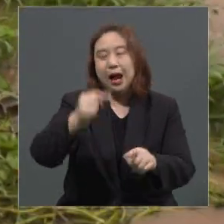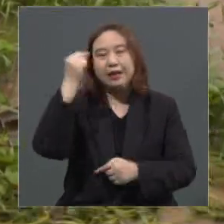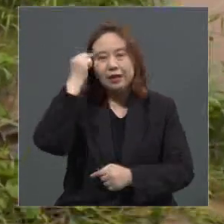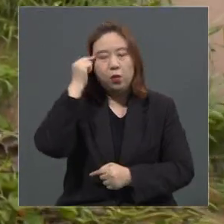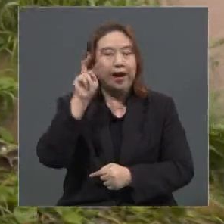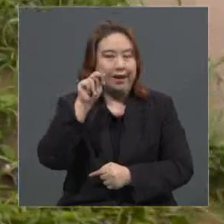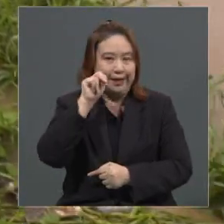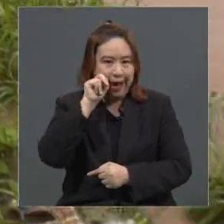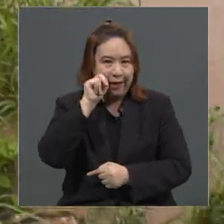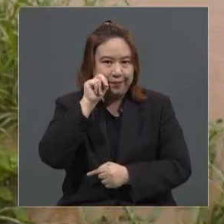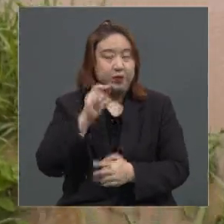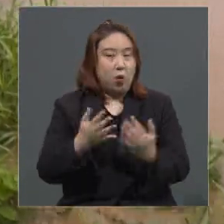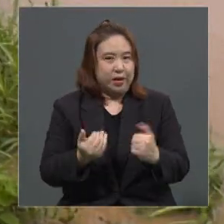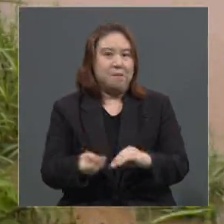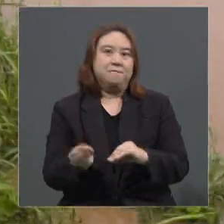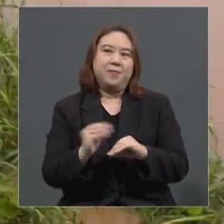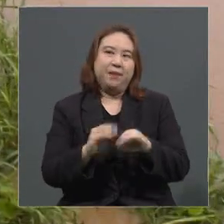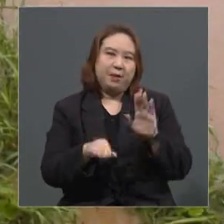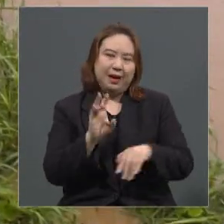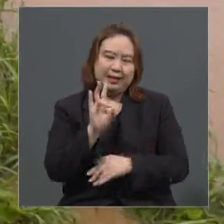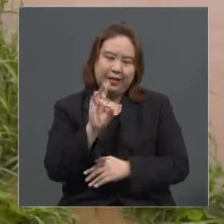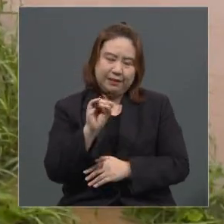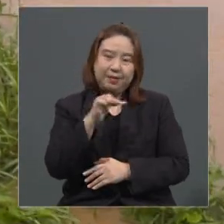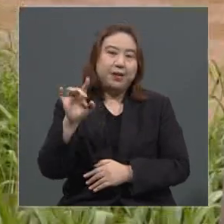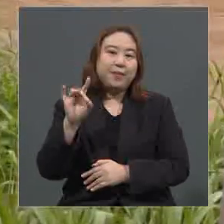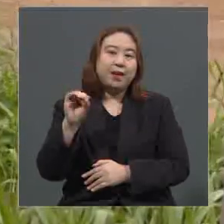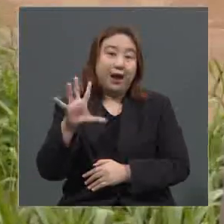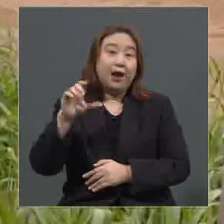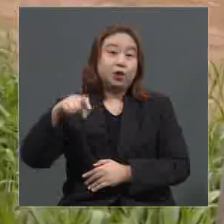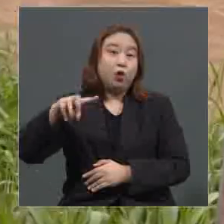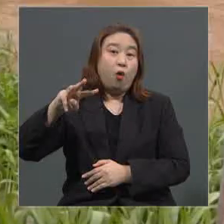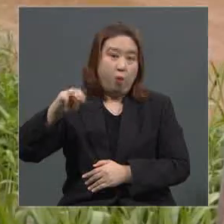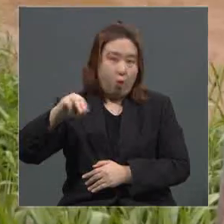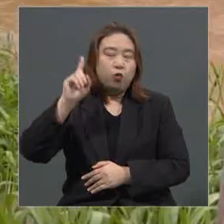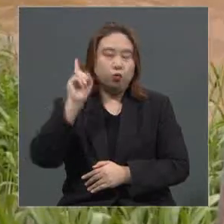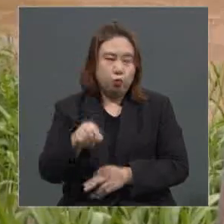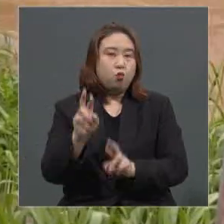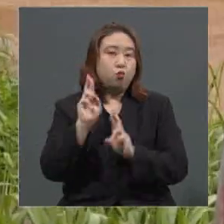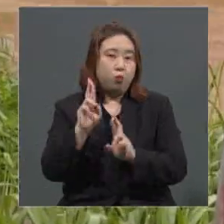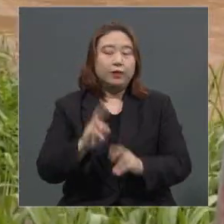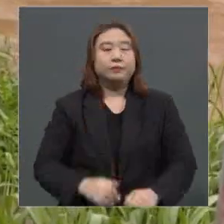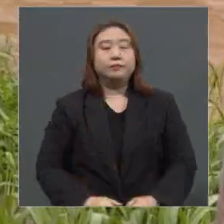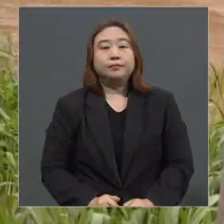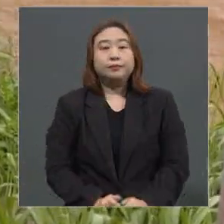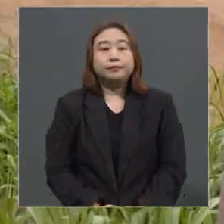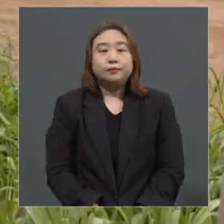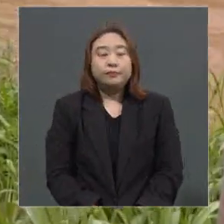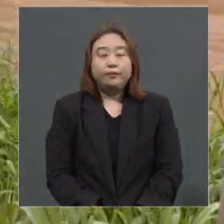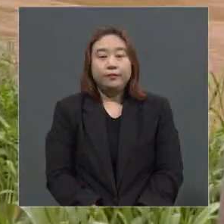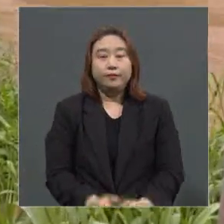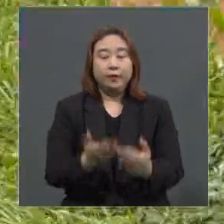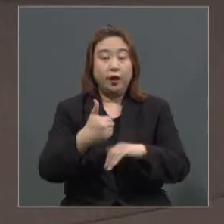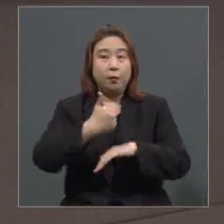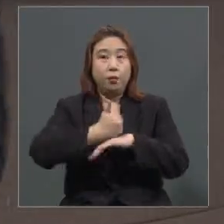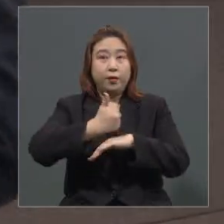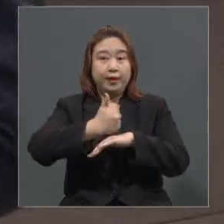ำจะเพิ่มขึ้นจากปัจจุบันประมาณ 70-85 เซนติเมตรค่ะก็จะต้องเฝ้าระวังกันด้วยนะคะด้านนายธเนศสมบูรณ์ผู้อำนว